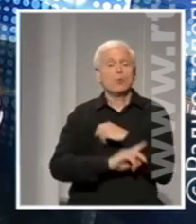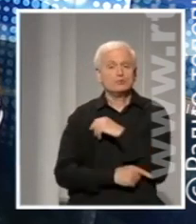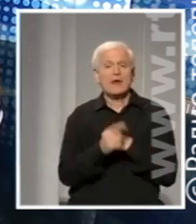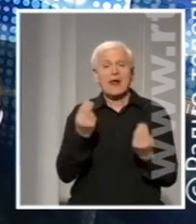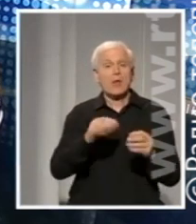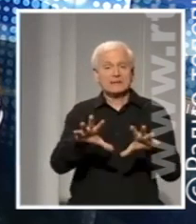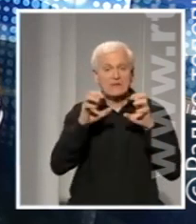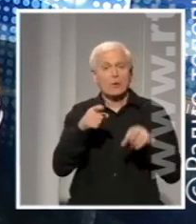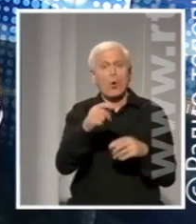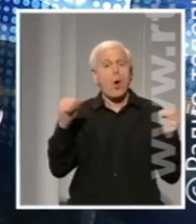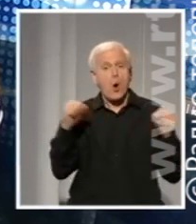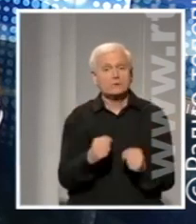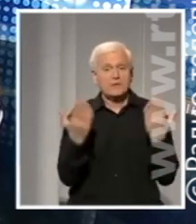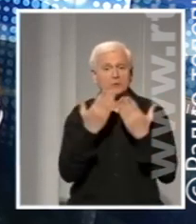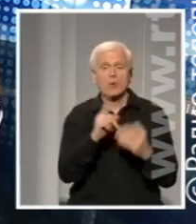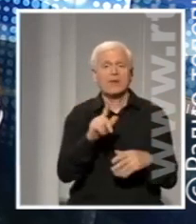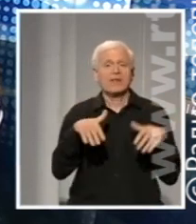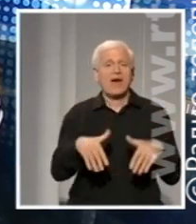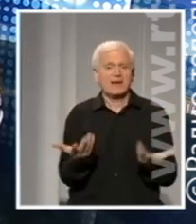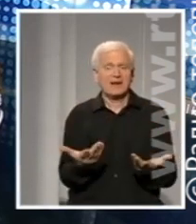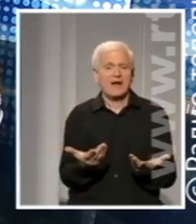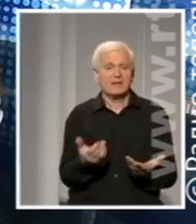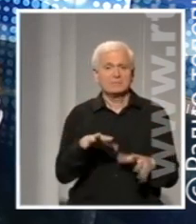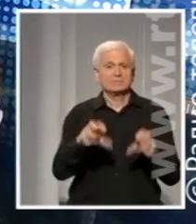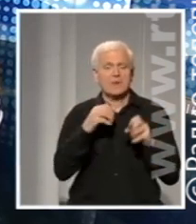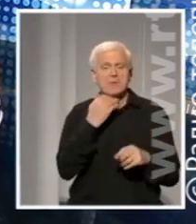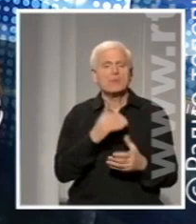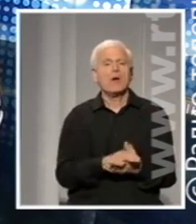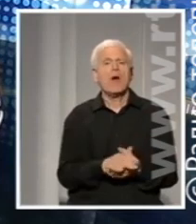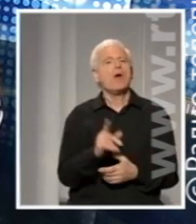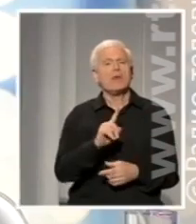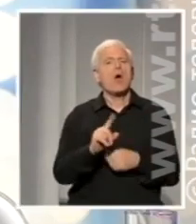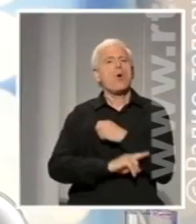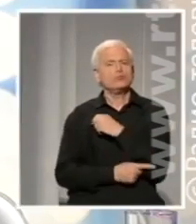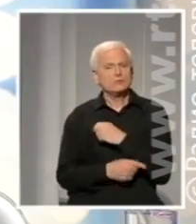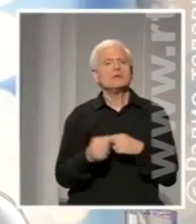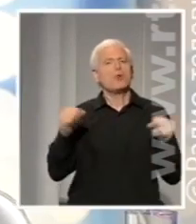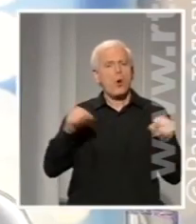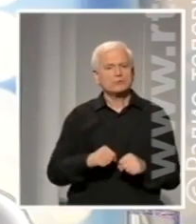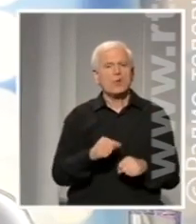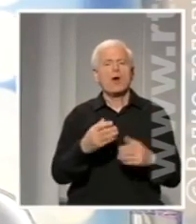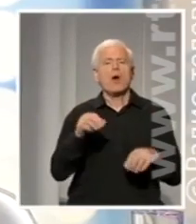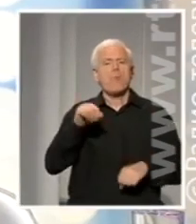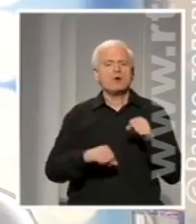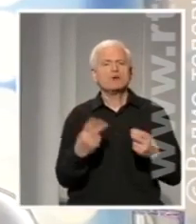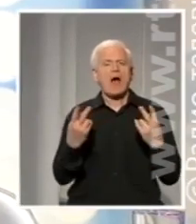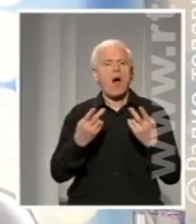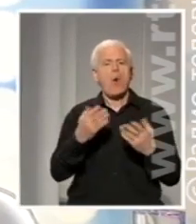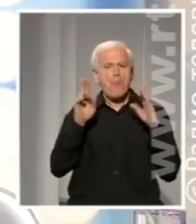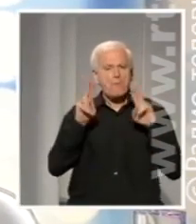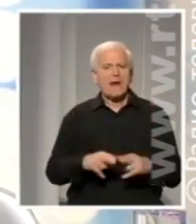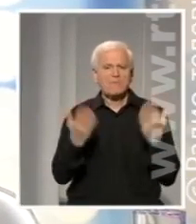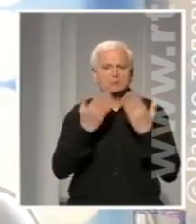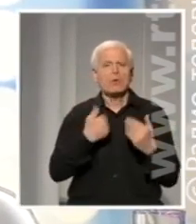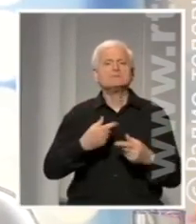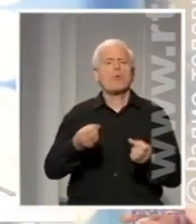da se ponašaju kao u školi, bez obzira što možda nisu obučeni za školu? Oni se ponašaju kao da su u školi. Mi imamo toliko danas fotografija koje su pristigle